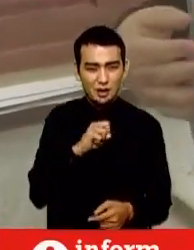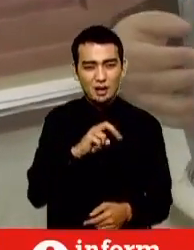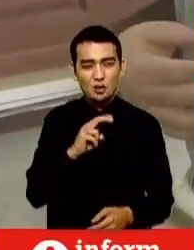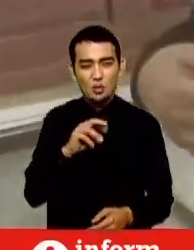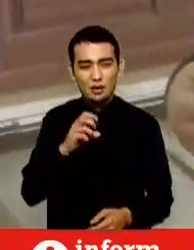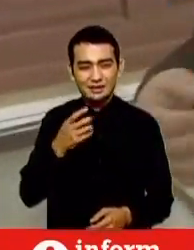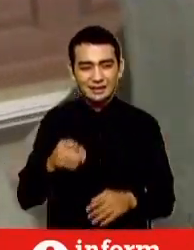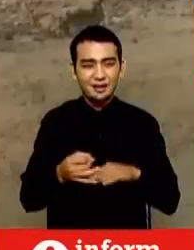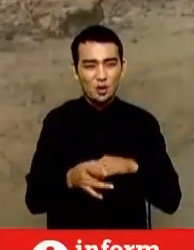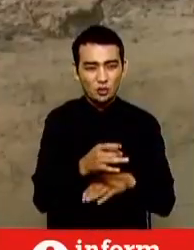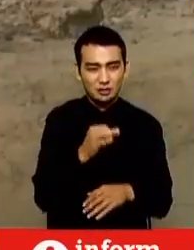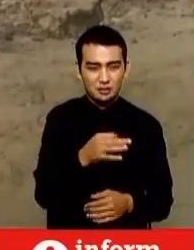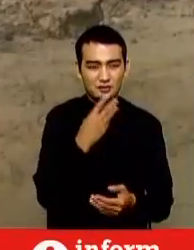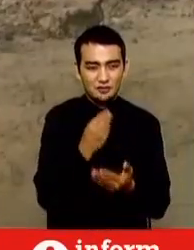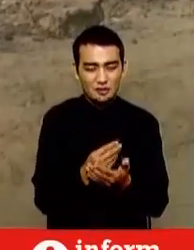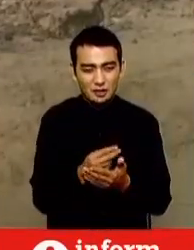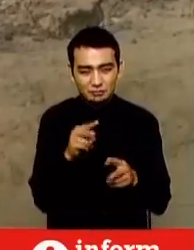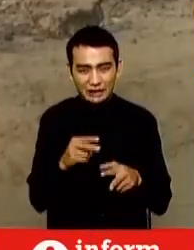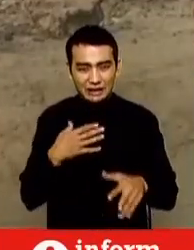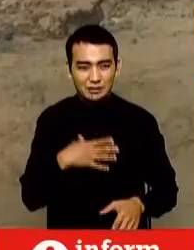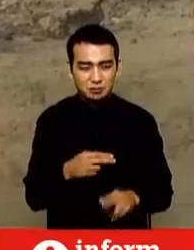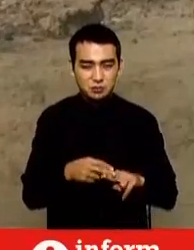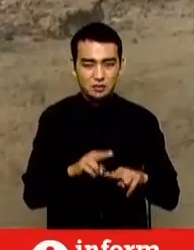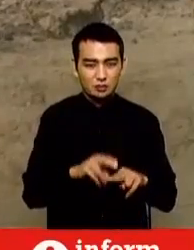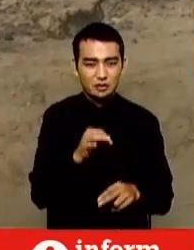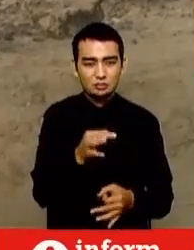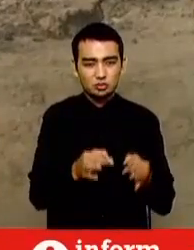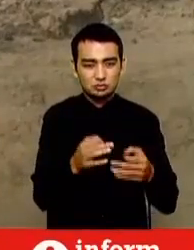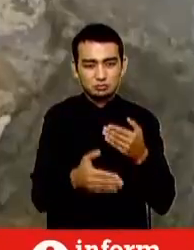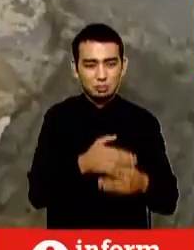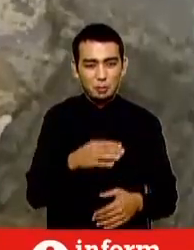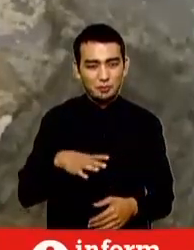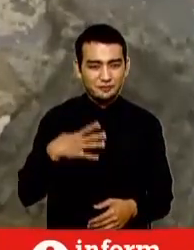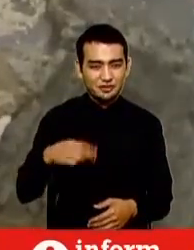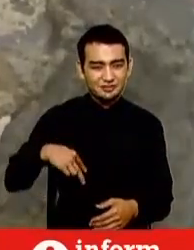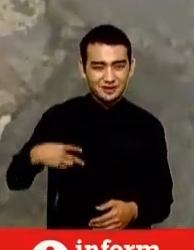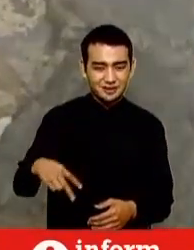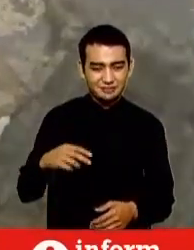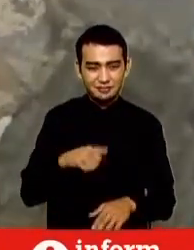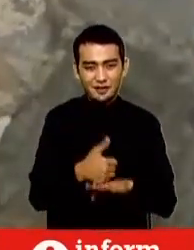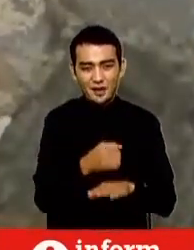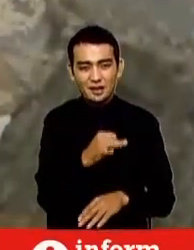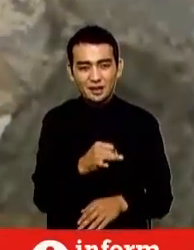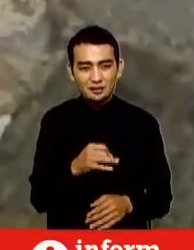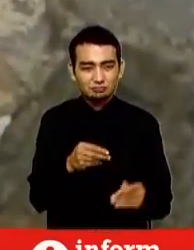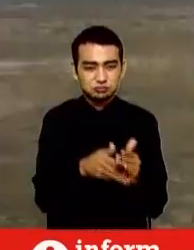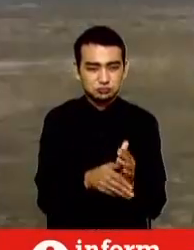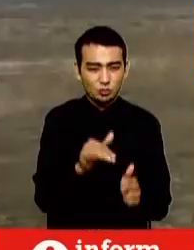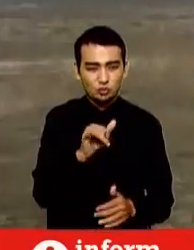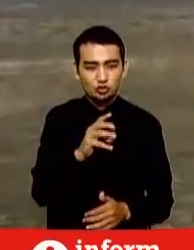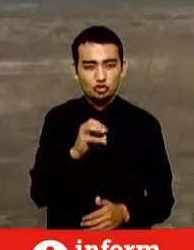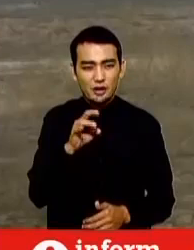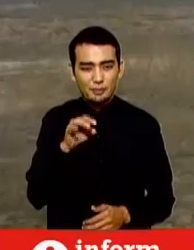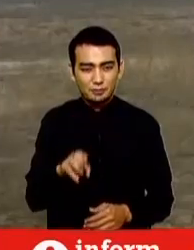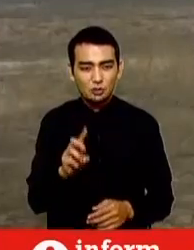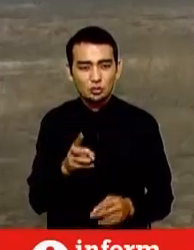за превышение должностных полномочий. По какой статье в итоге осудили бывшего главу лесхоза и кто возместит ущерб погорельцам, расскажет